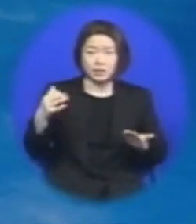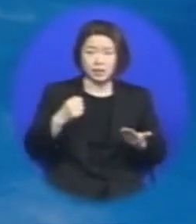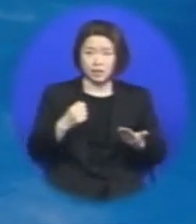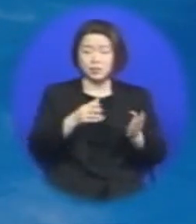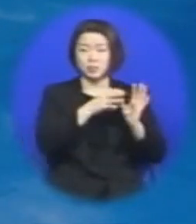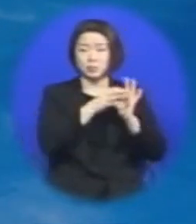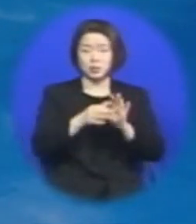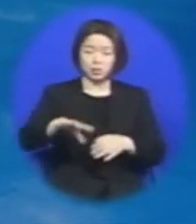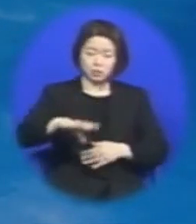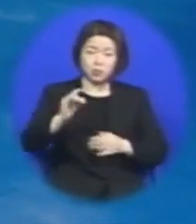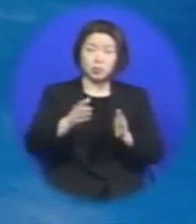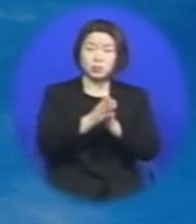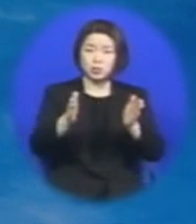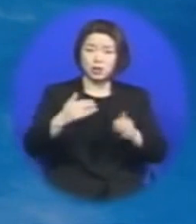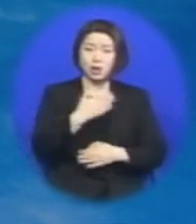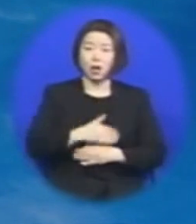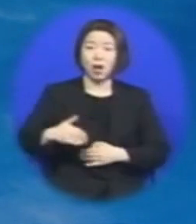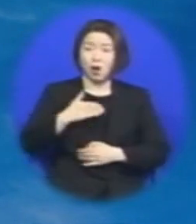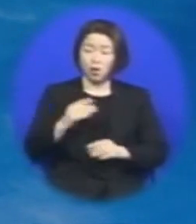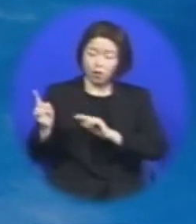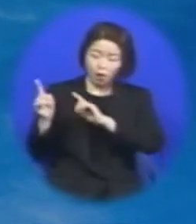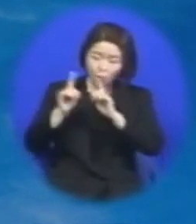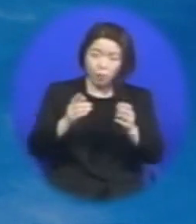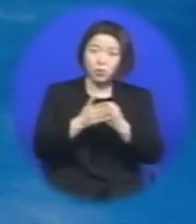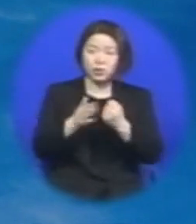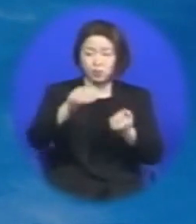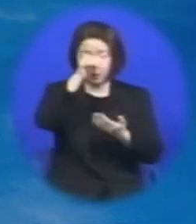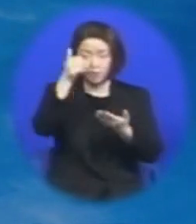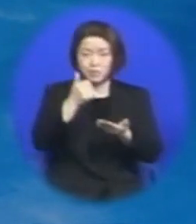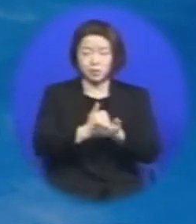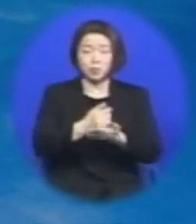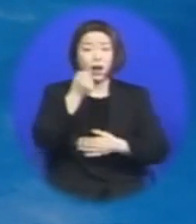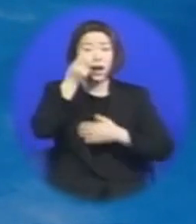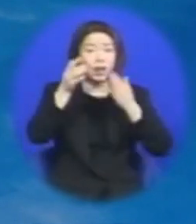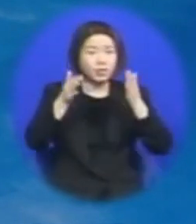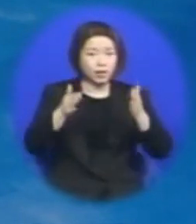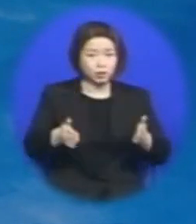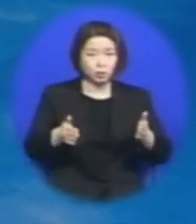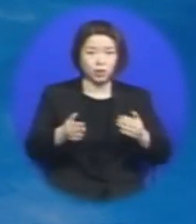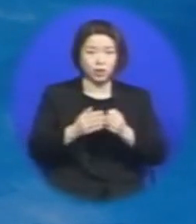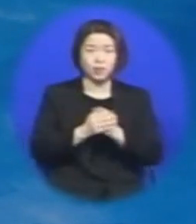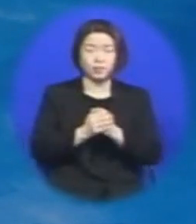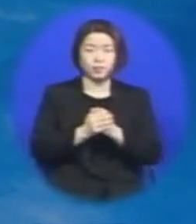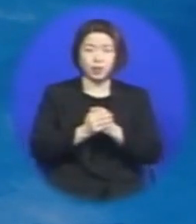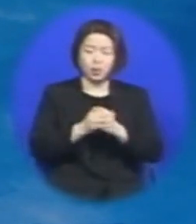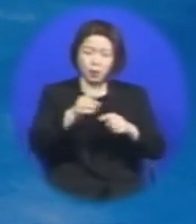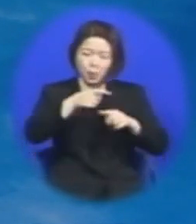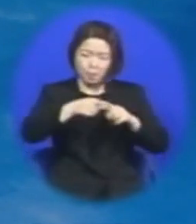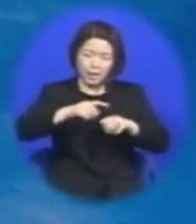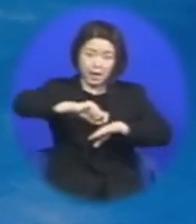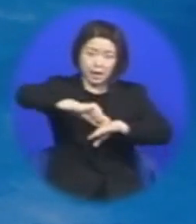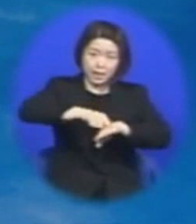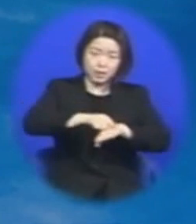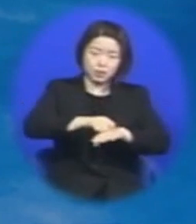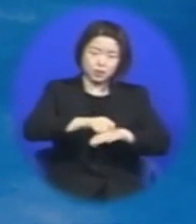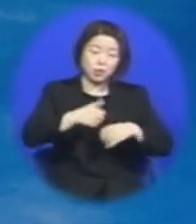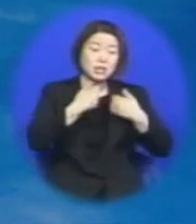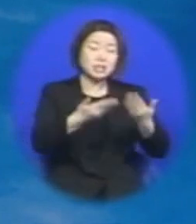처음에 시작은 건강의 회복 때문에 장로님들이 한 달 동안 아주 거의 반 강제적으로